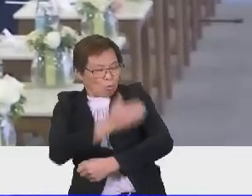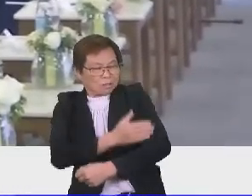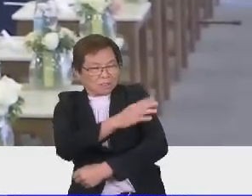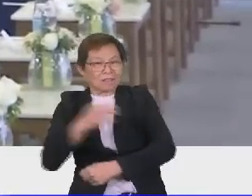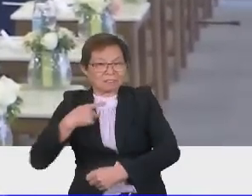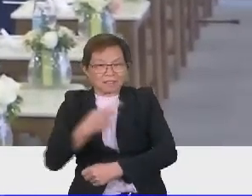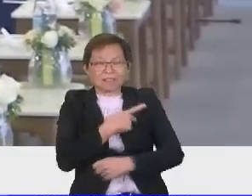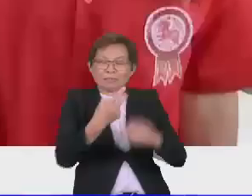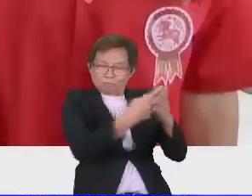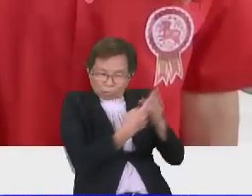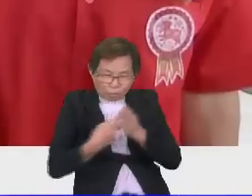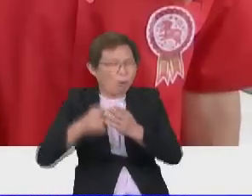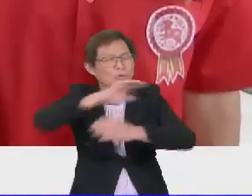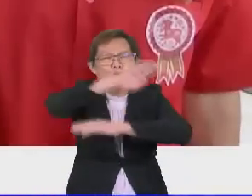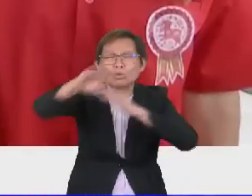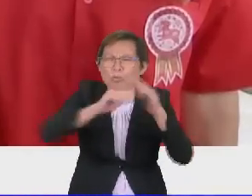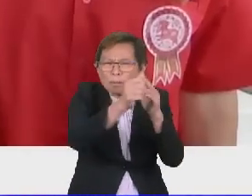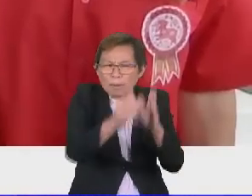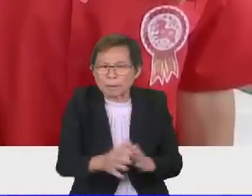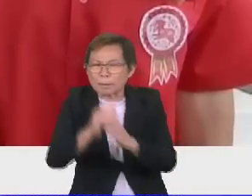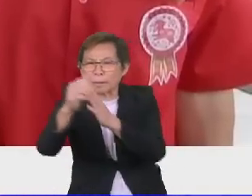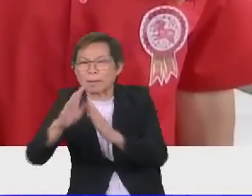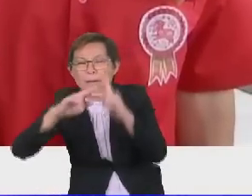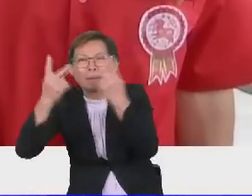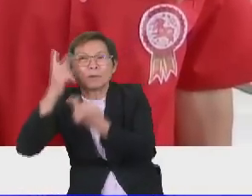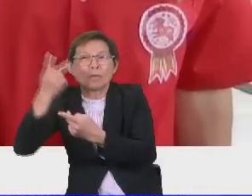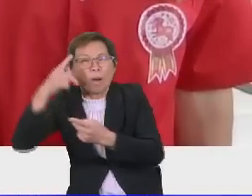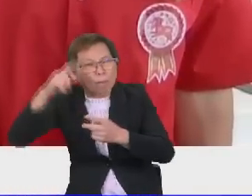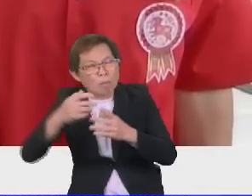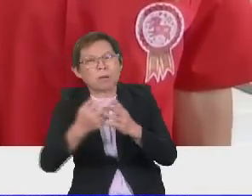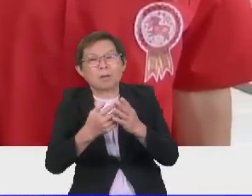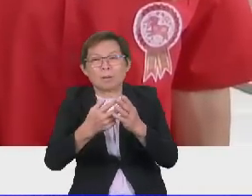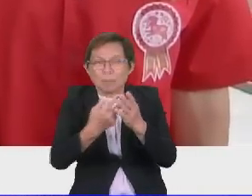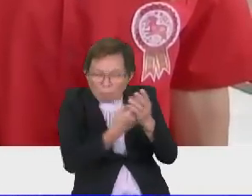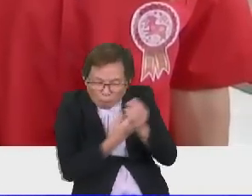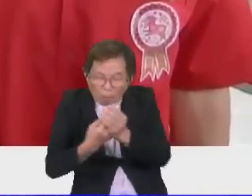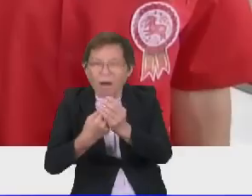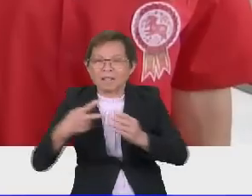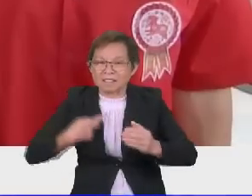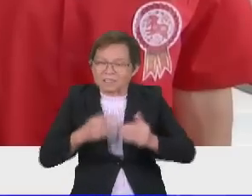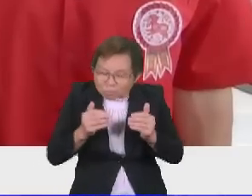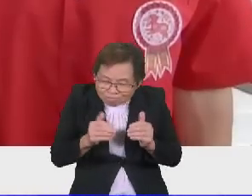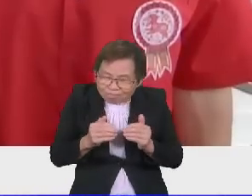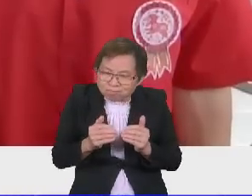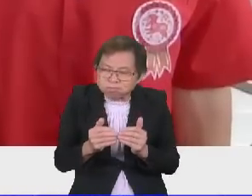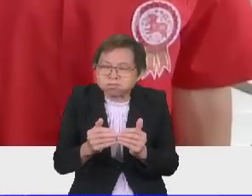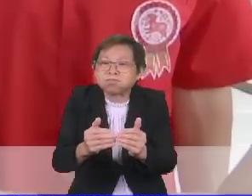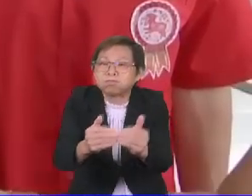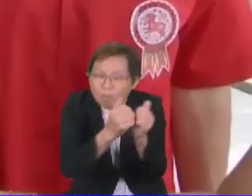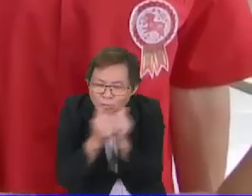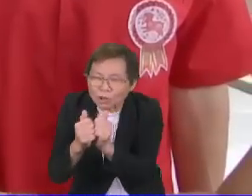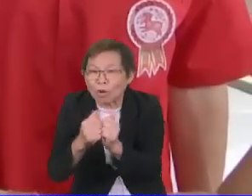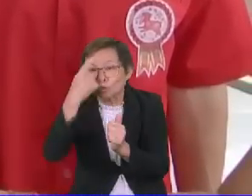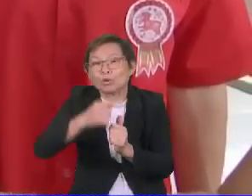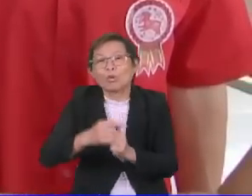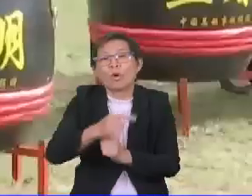perpaduan diantara semua pemimpin partai politik supaya kita beli Bergerak bersama untuk memajukan